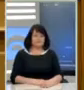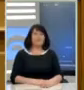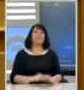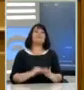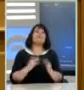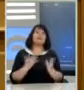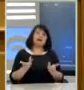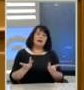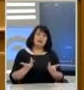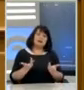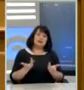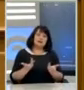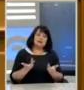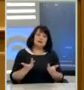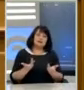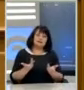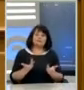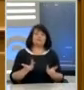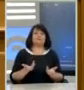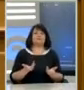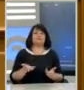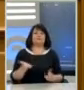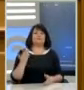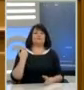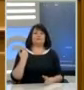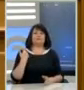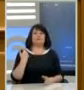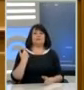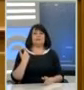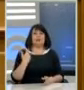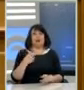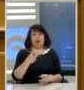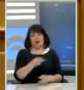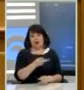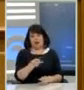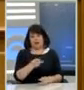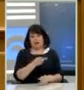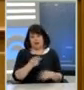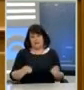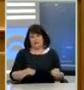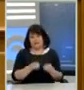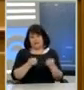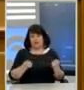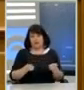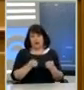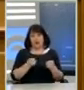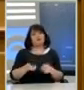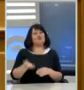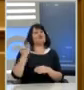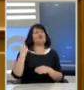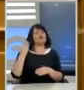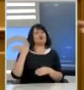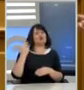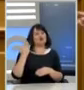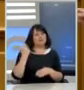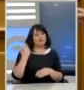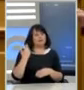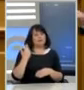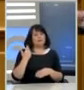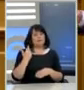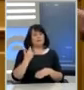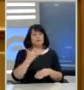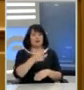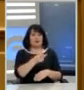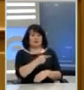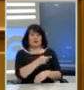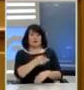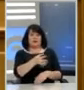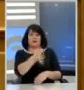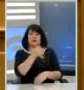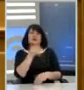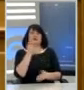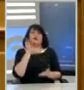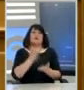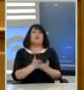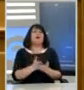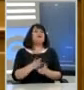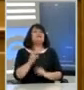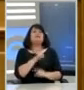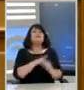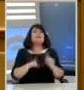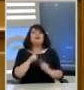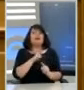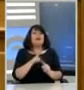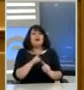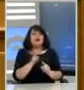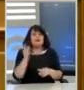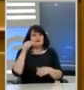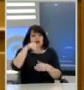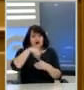Γιατί πλέον μέχρι και οι πρωταγωνιστές της πρώτης περίοδου, αυτούς που εσείς διαλέξατε